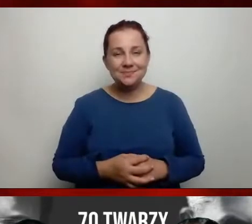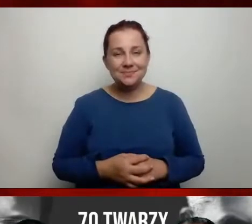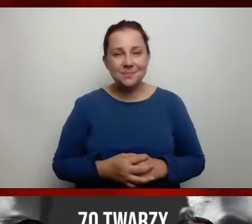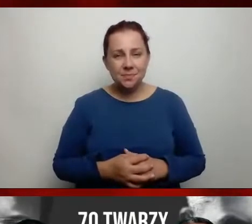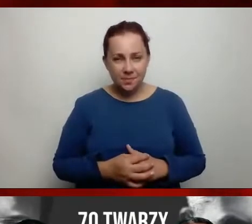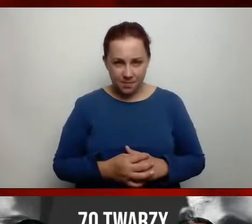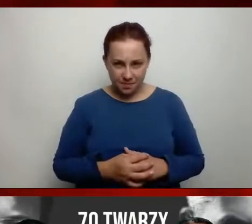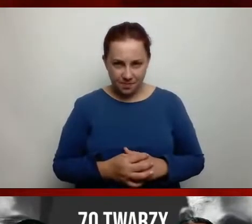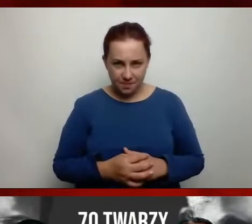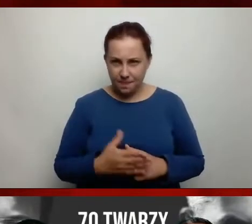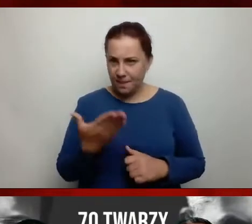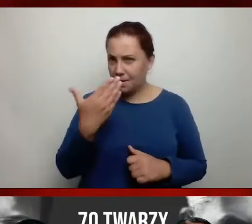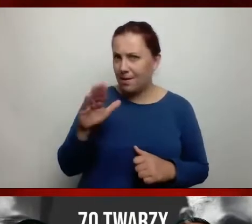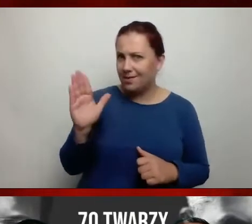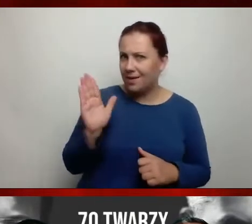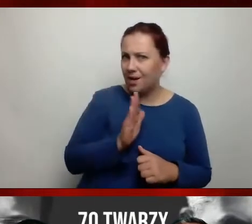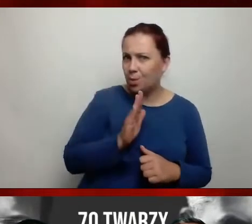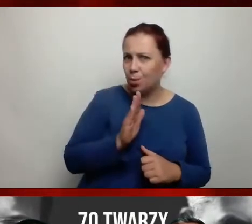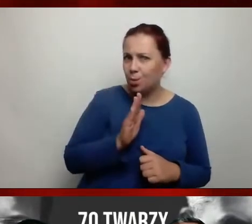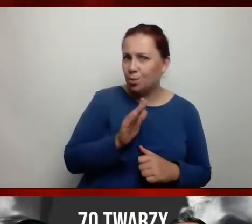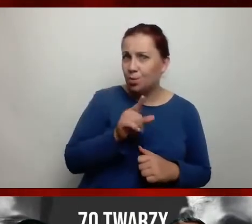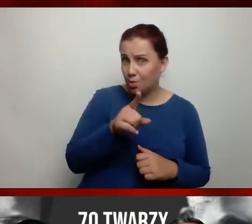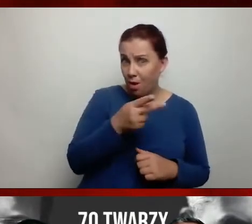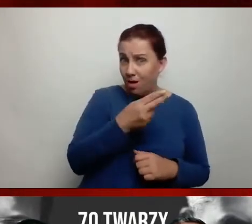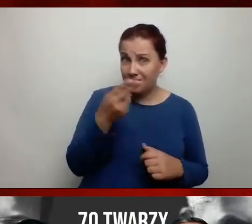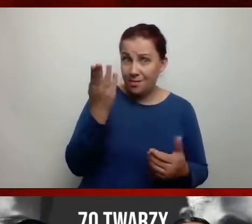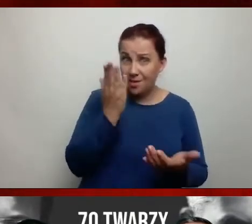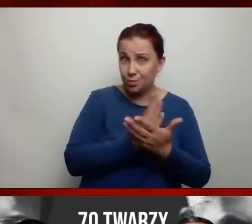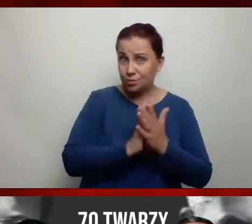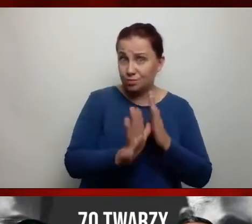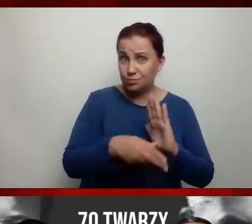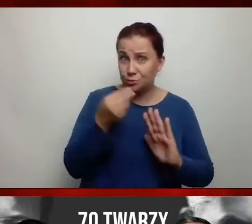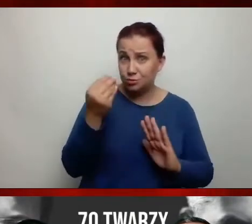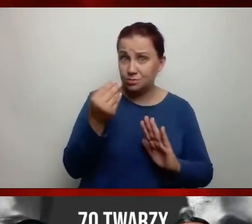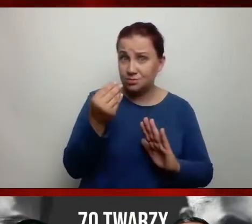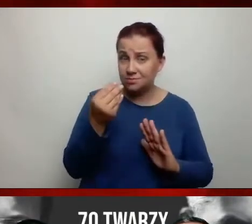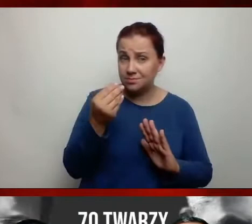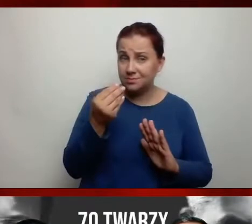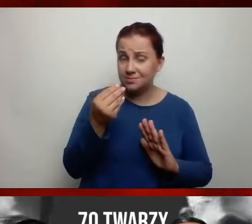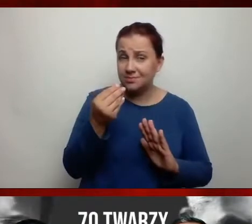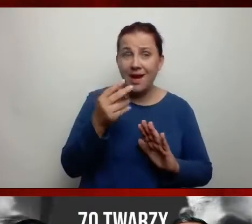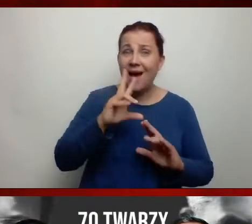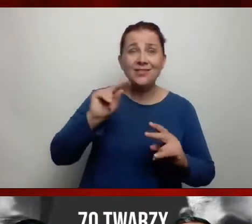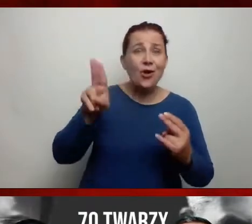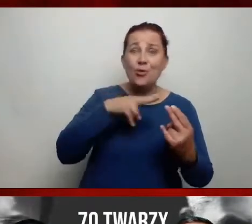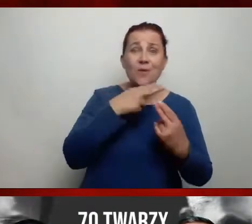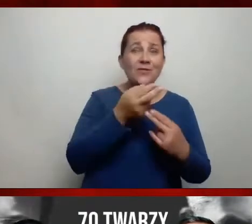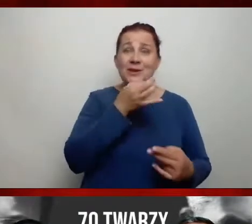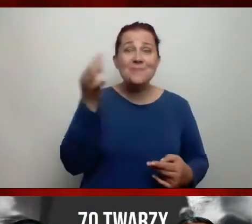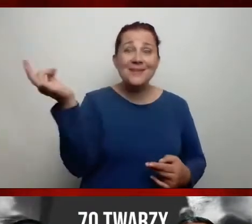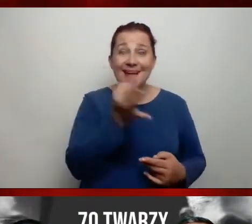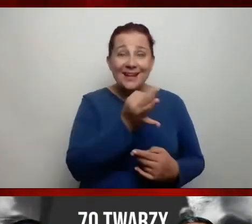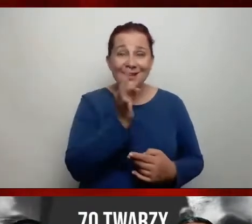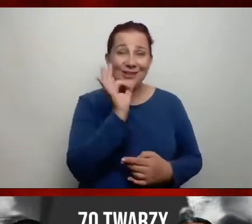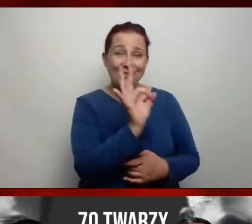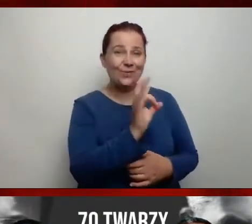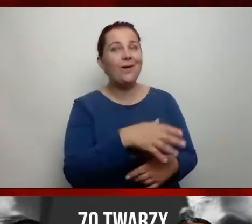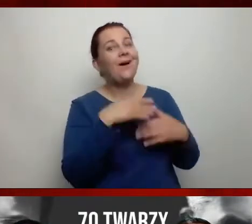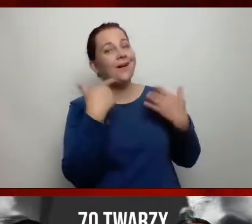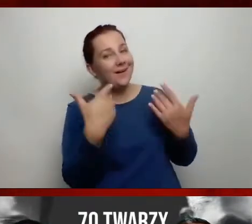Czy z Mateuszem ten temat wyczerpaliśmy, bo rozumiem, że to... Nie odpowiedziałem na pytanie. Myślę, że nie. No